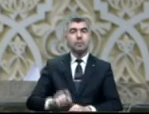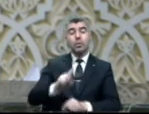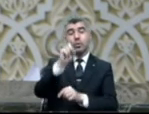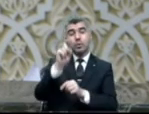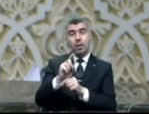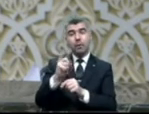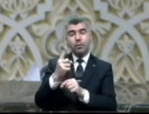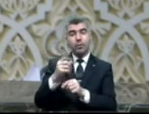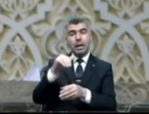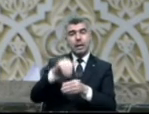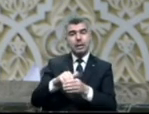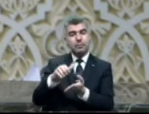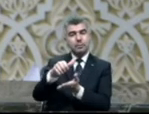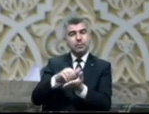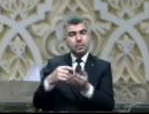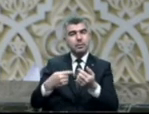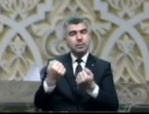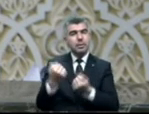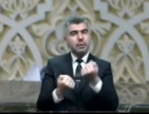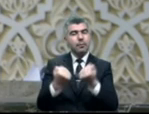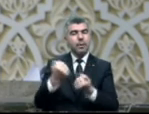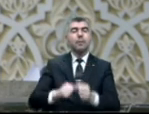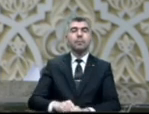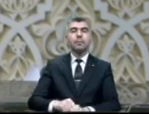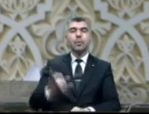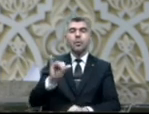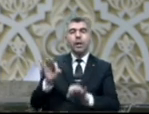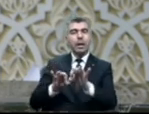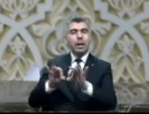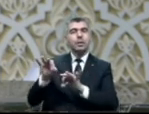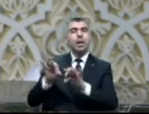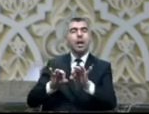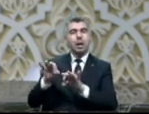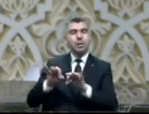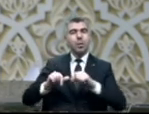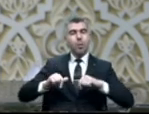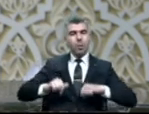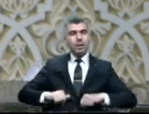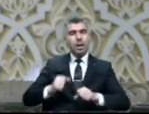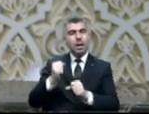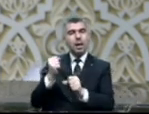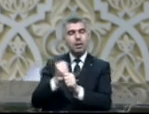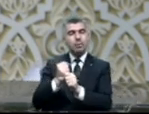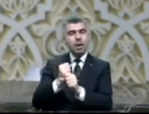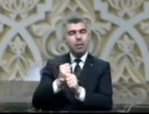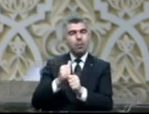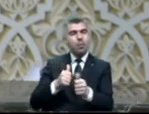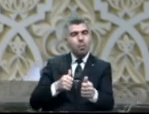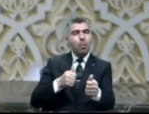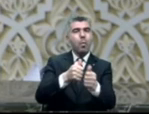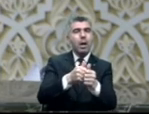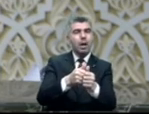مع سؤال فريق الأصالة والمعاصرة وموضوعه الإجراءات التي اتخذتها وزارة التشغيل لمواكبة حركية اليد